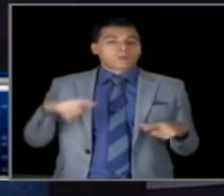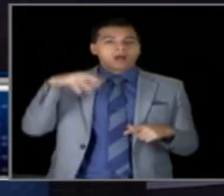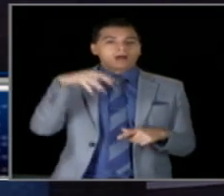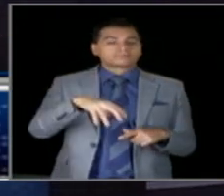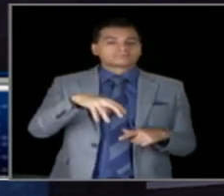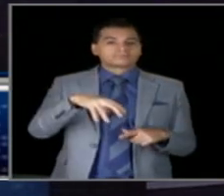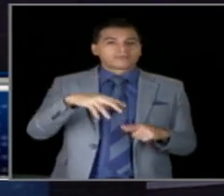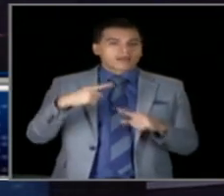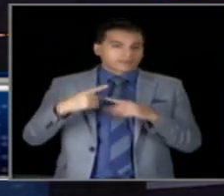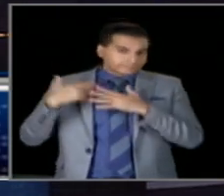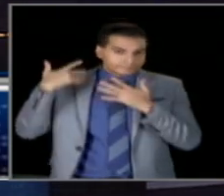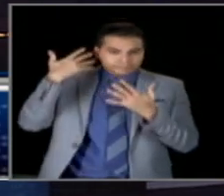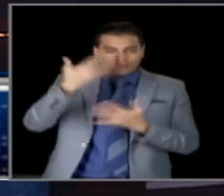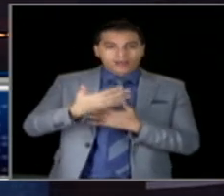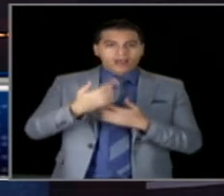واستمرت لحد سنة